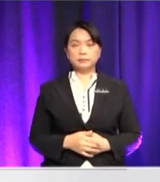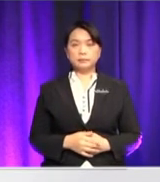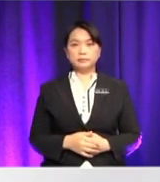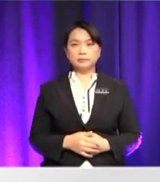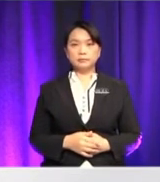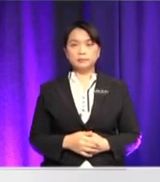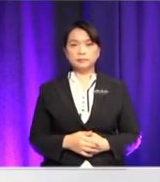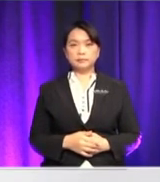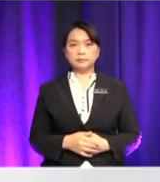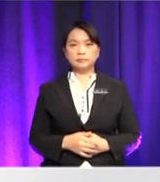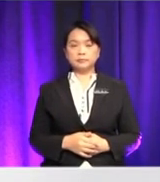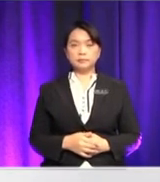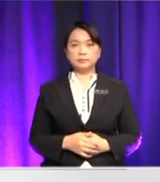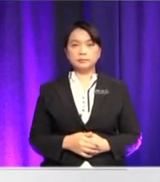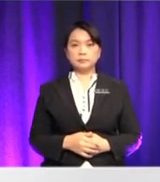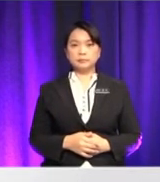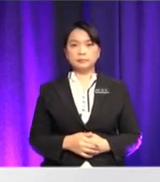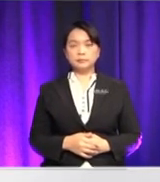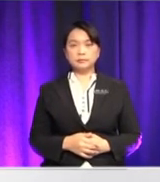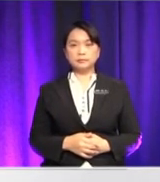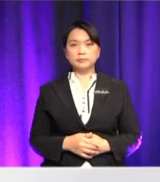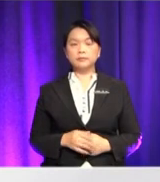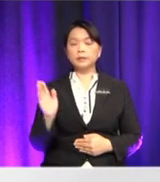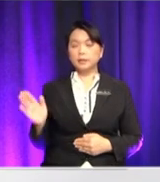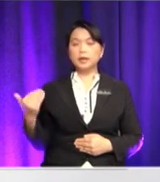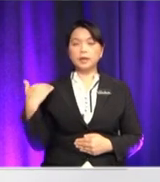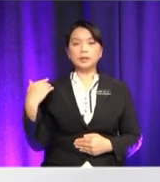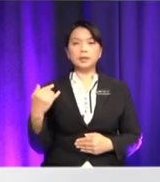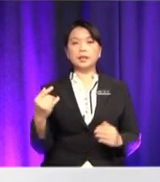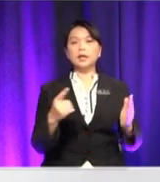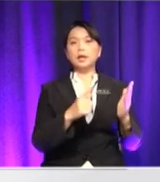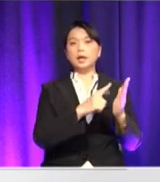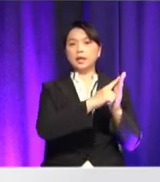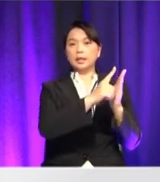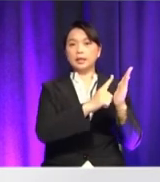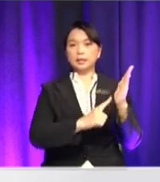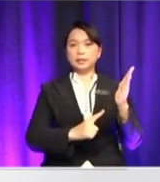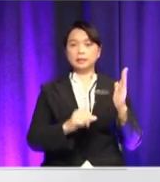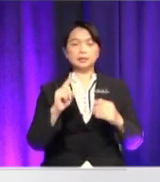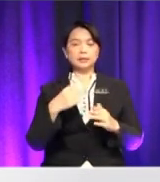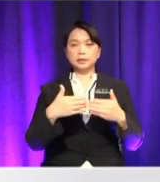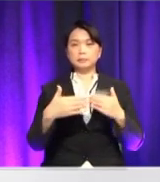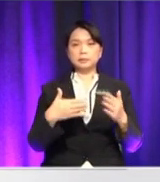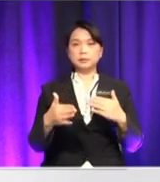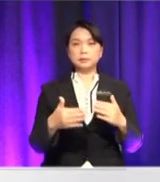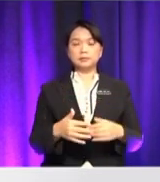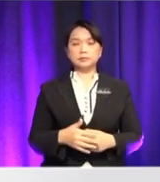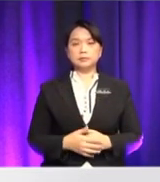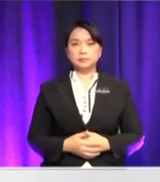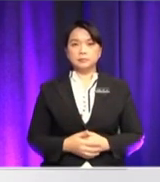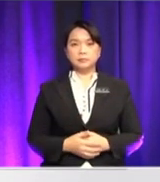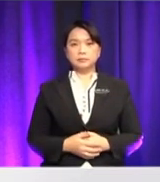kecacatan tapi tak usah tahu ini adalah lantaran Oke dan tengok Sisi penengah siapa Kerja